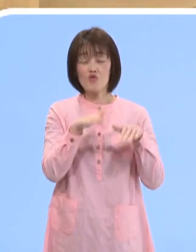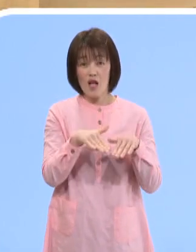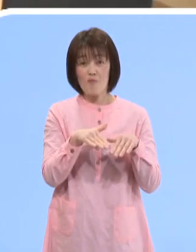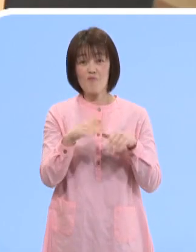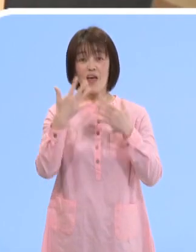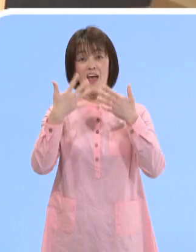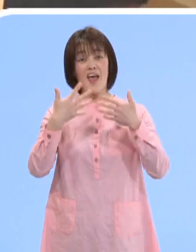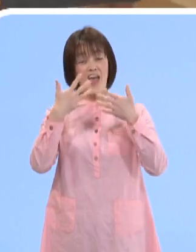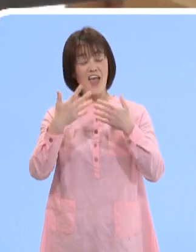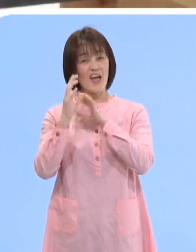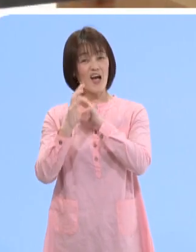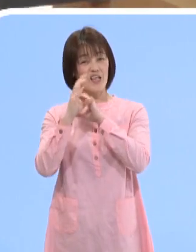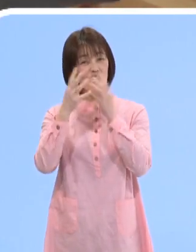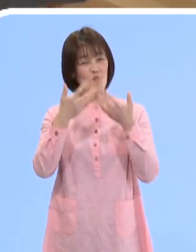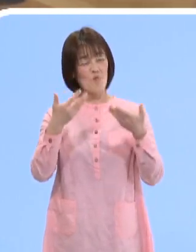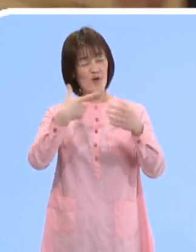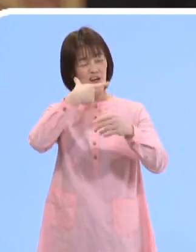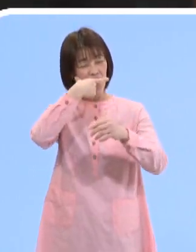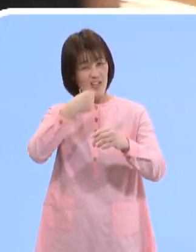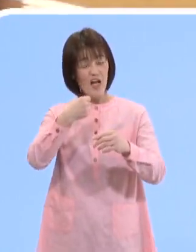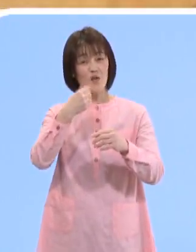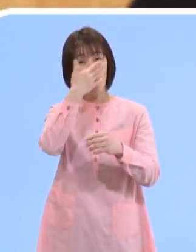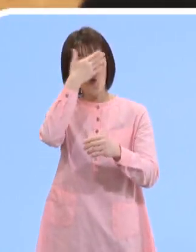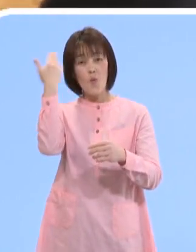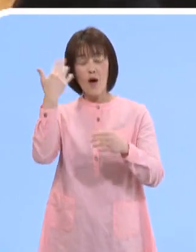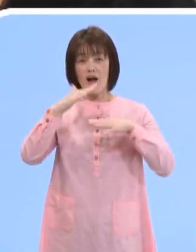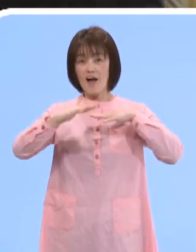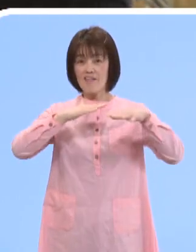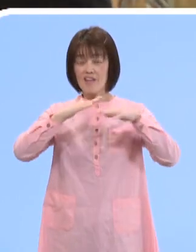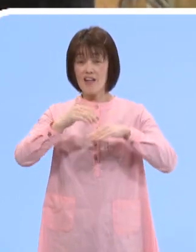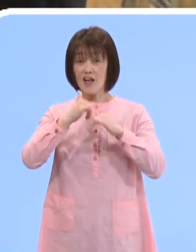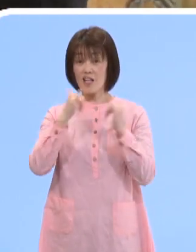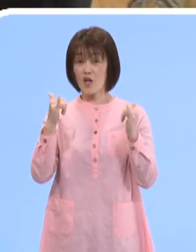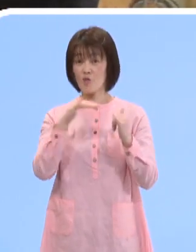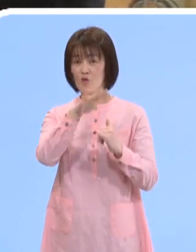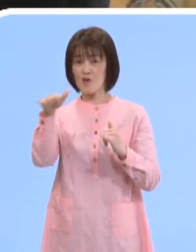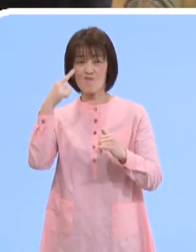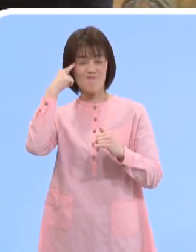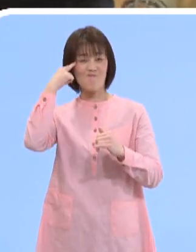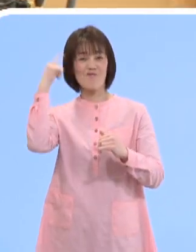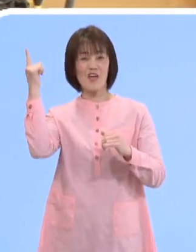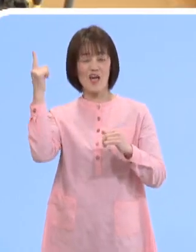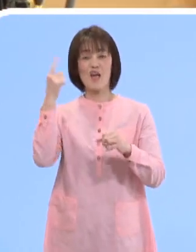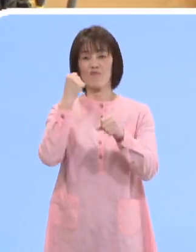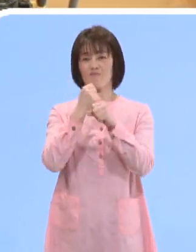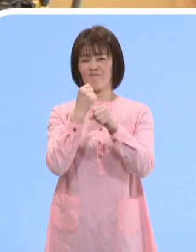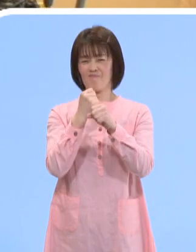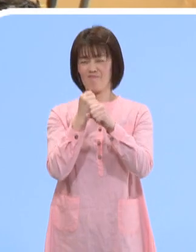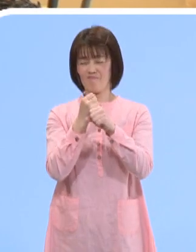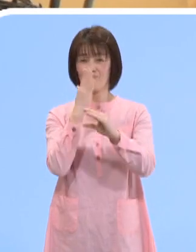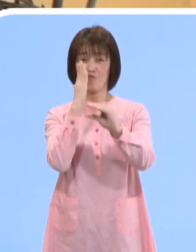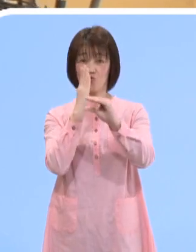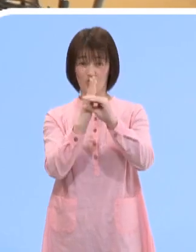と地元の若いデザイナーたちが提案。その制作の真っ最中です。